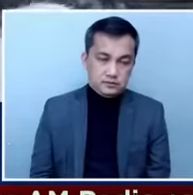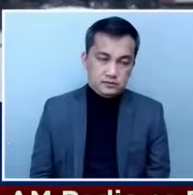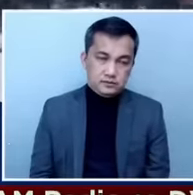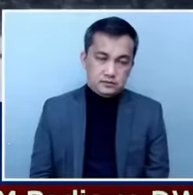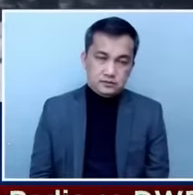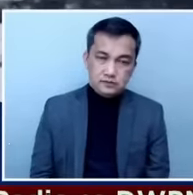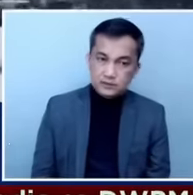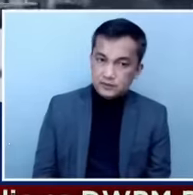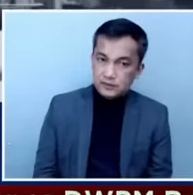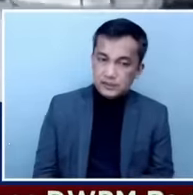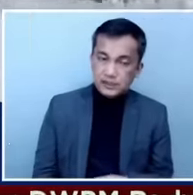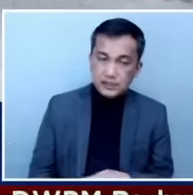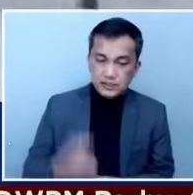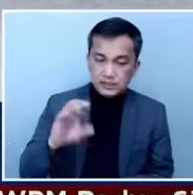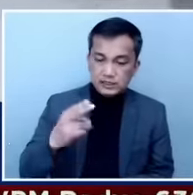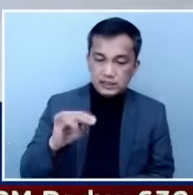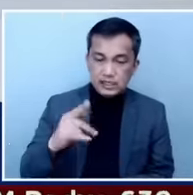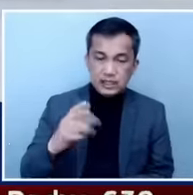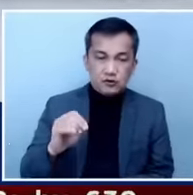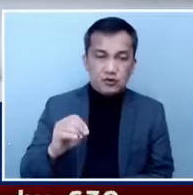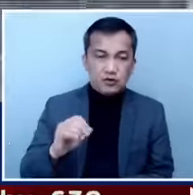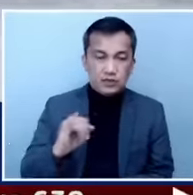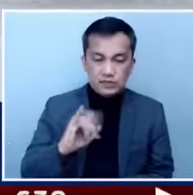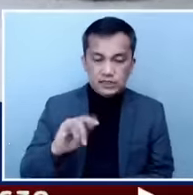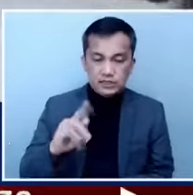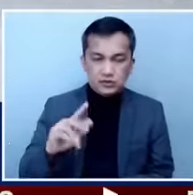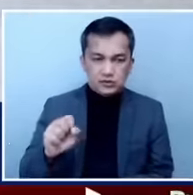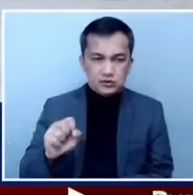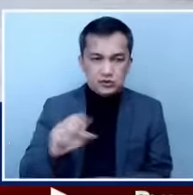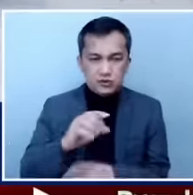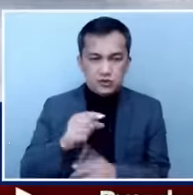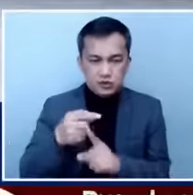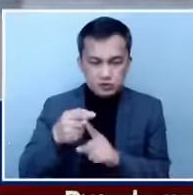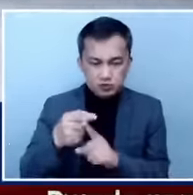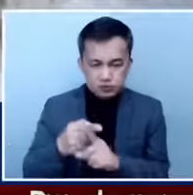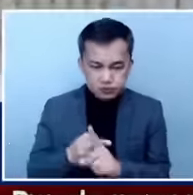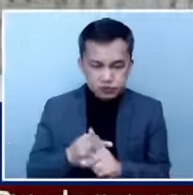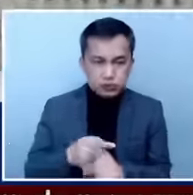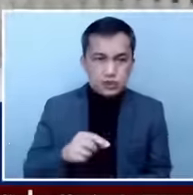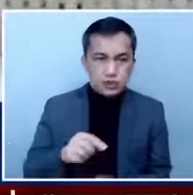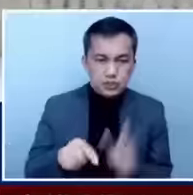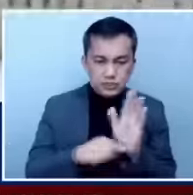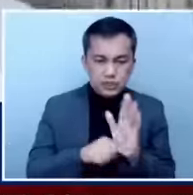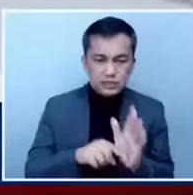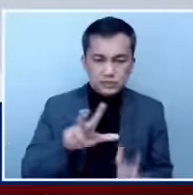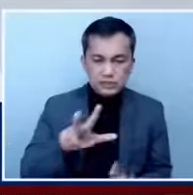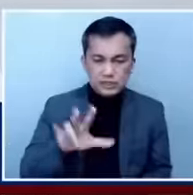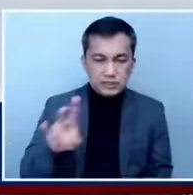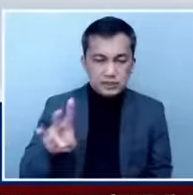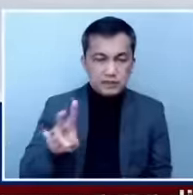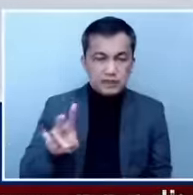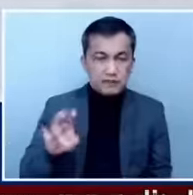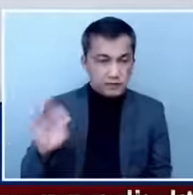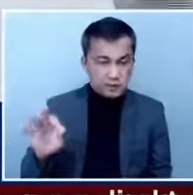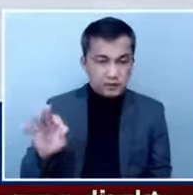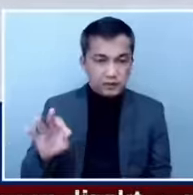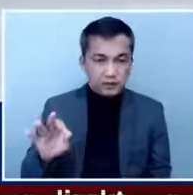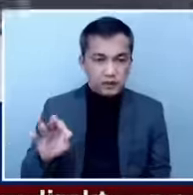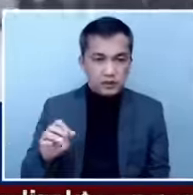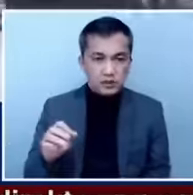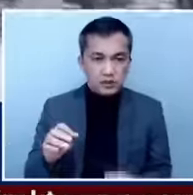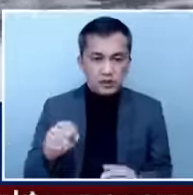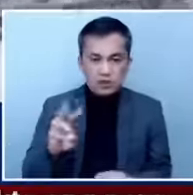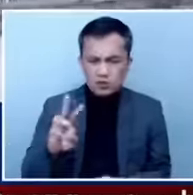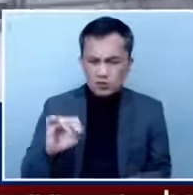Sa Chicago, Illinois, umabot na sa negative 37 degrees Fahrenheit ang temperatura dahil sa wind chill